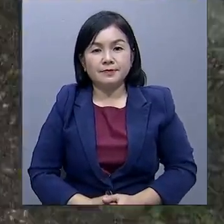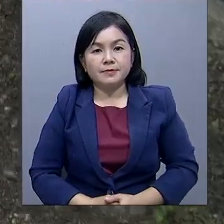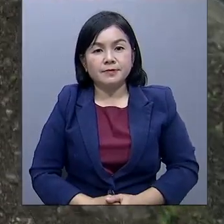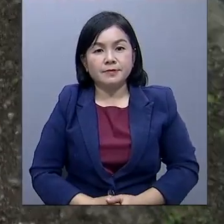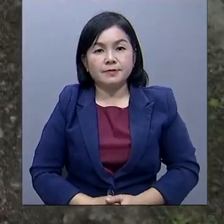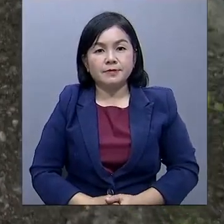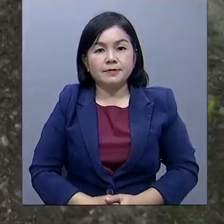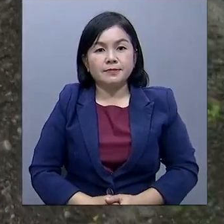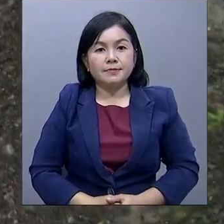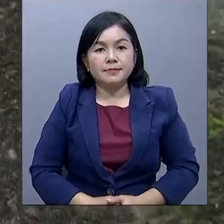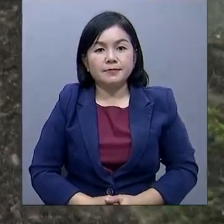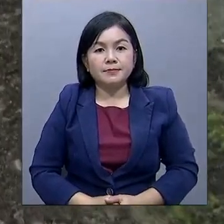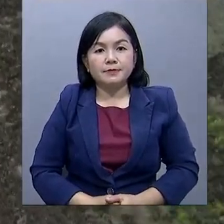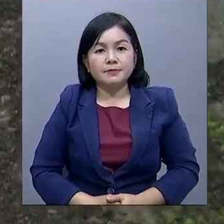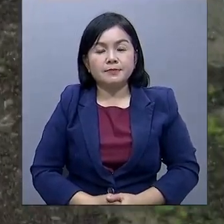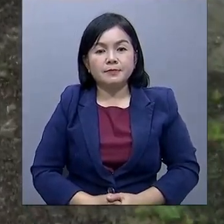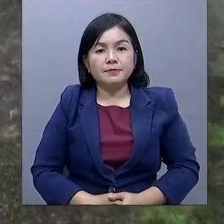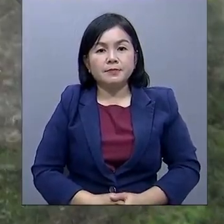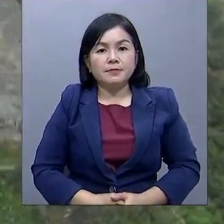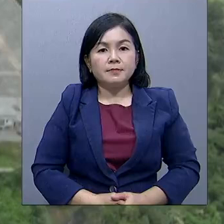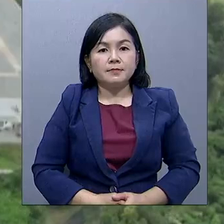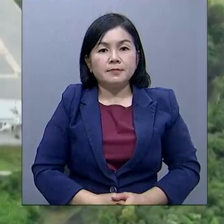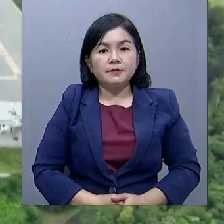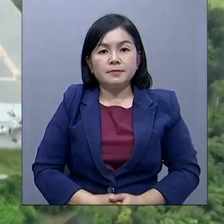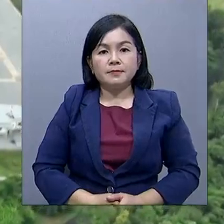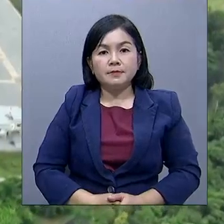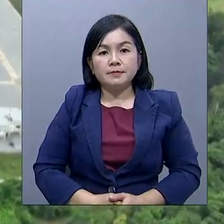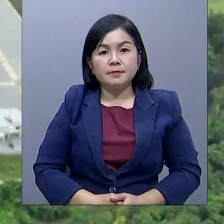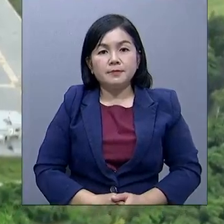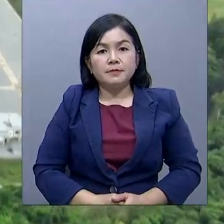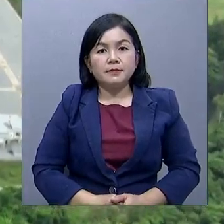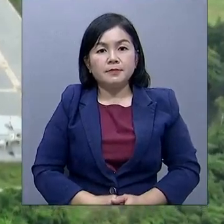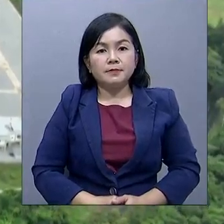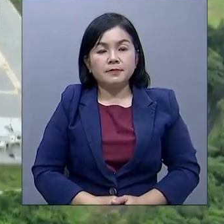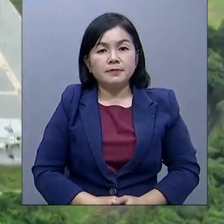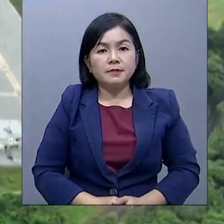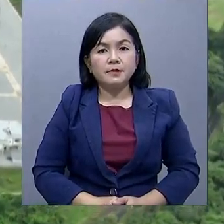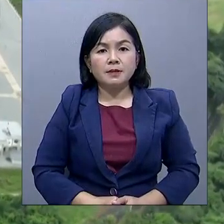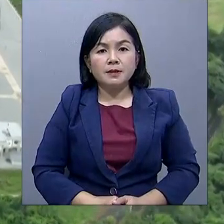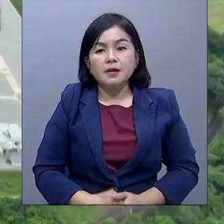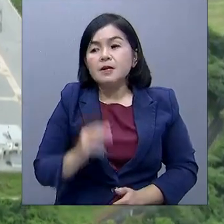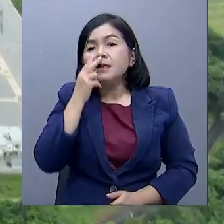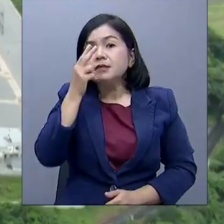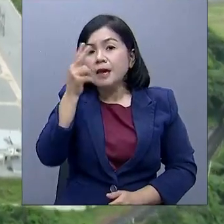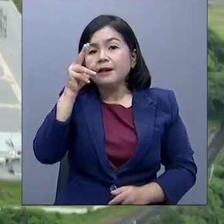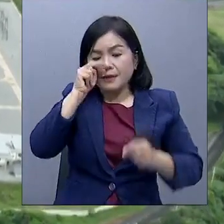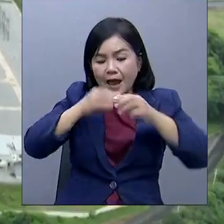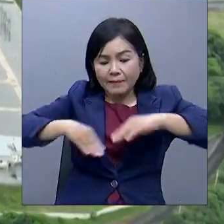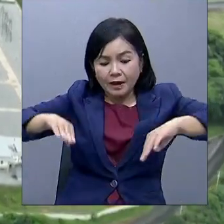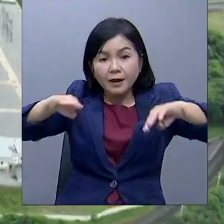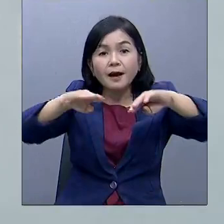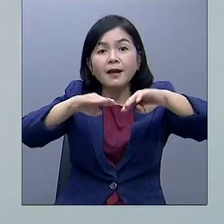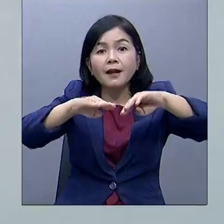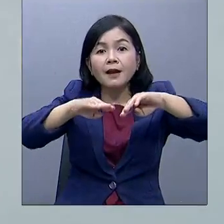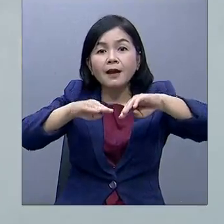ค แล้วอย่างที่เขื่อนสิรินธรเองครับยังมีสถานที่ท่องเที่ยวตรงไ